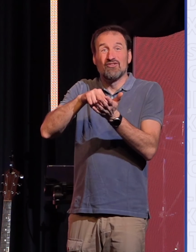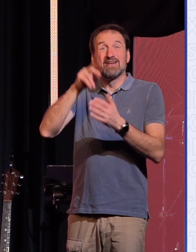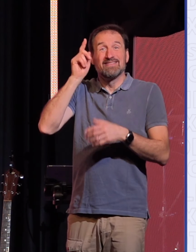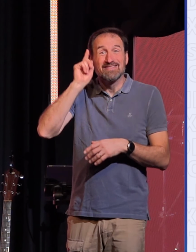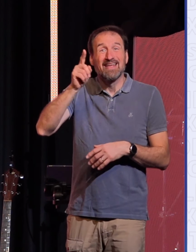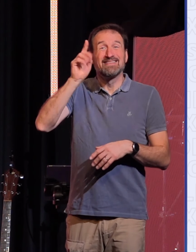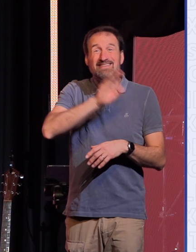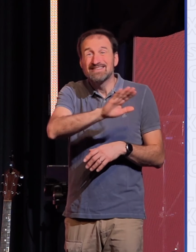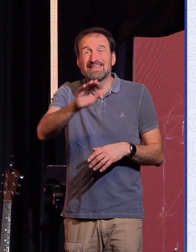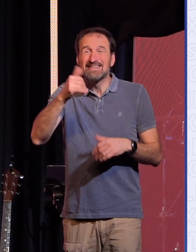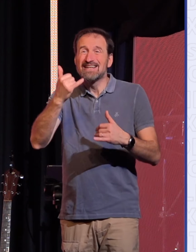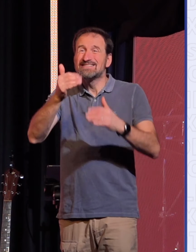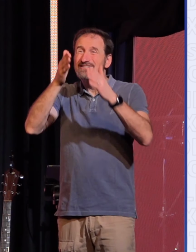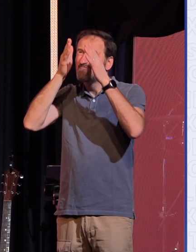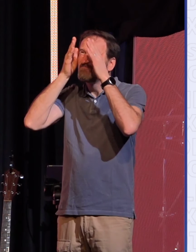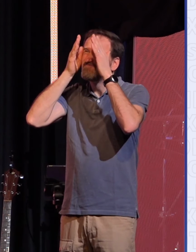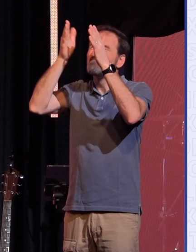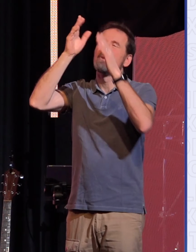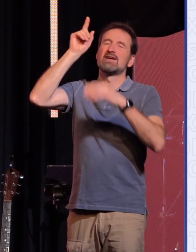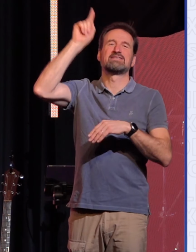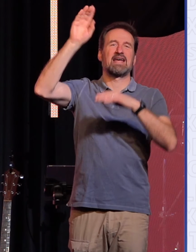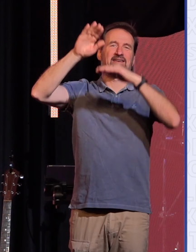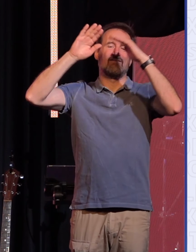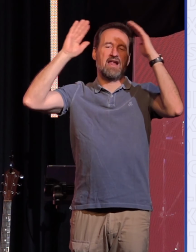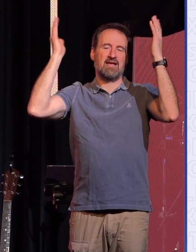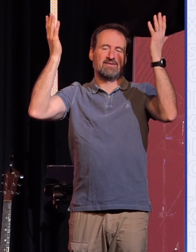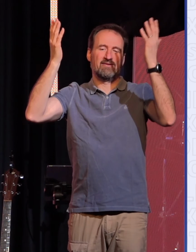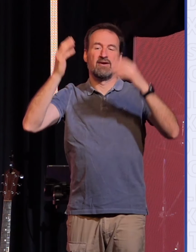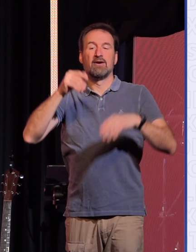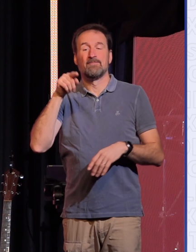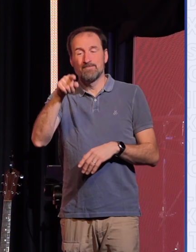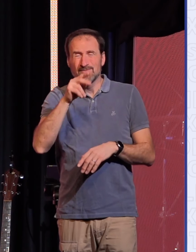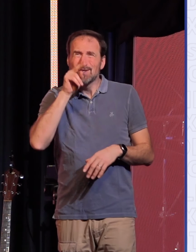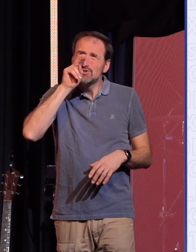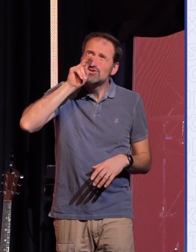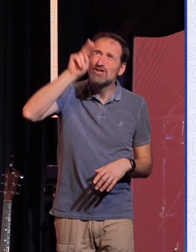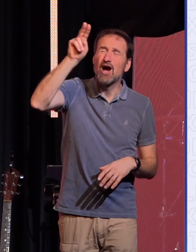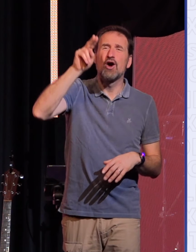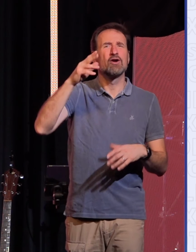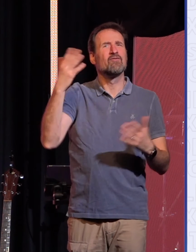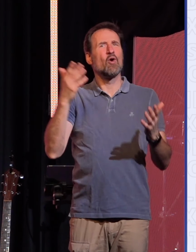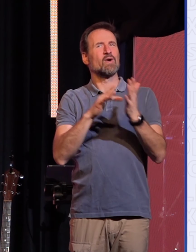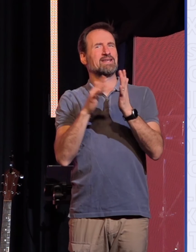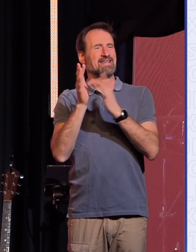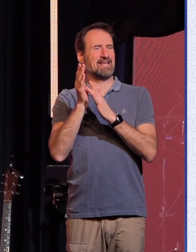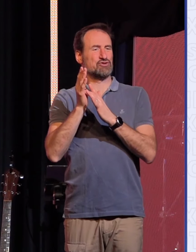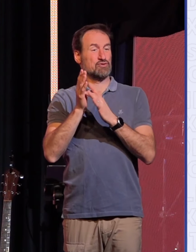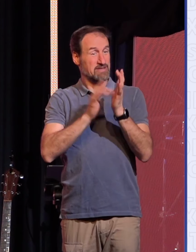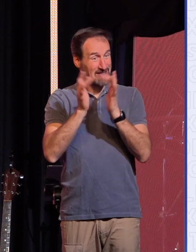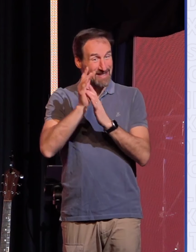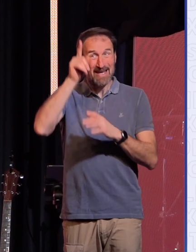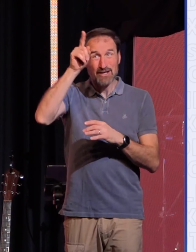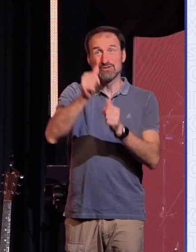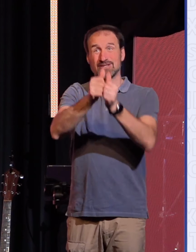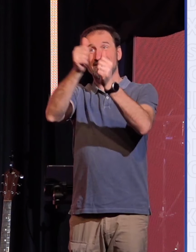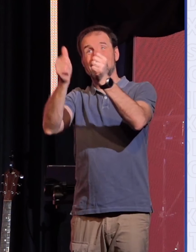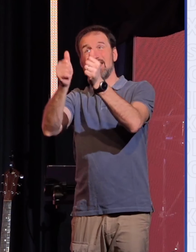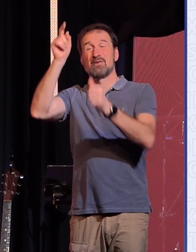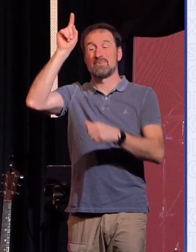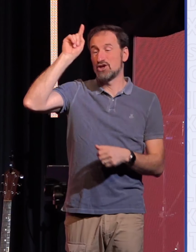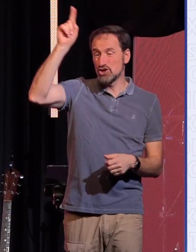Christus ist, auf dem Ehrenplatz an Gottes rechter Seite. Ja, richtet eure Gedanken auf Gottes himmlische